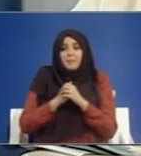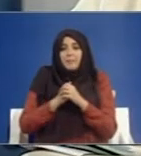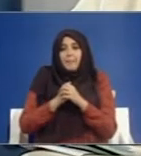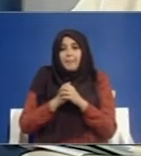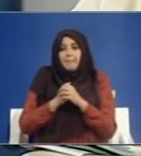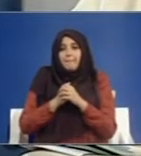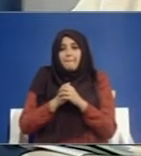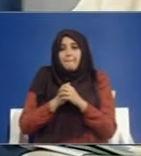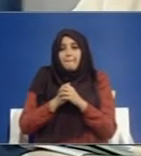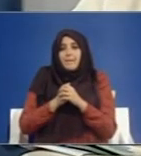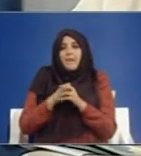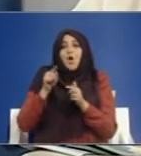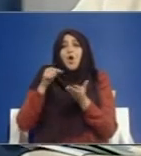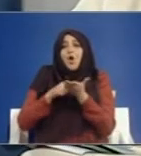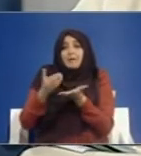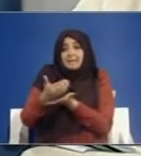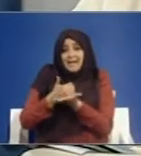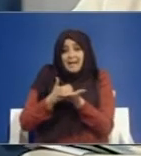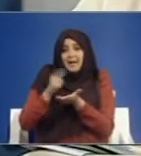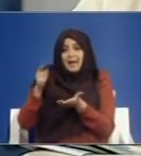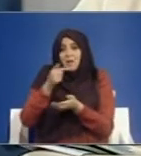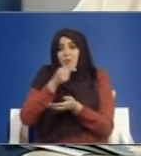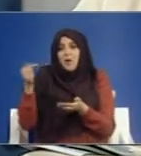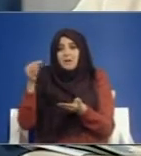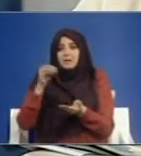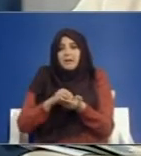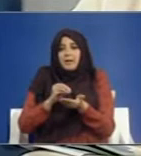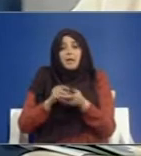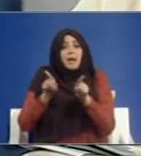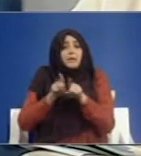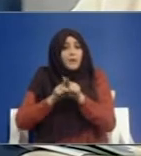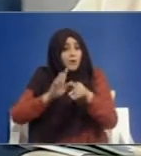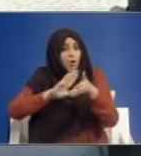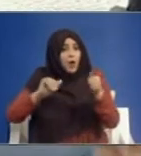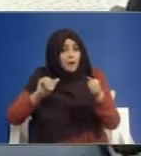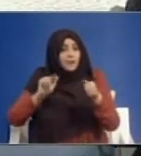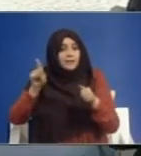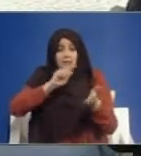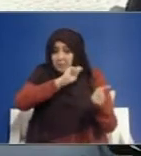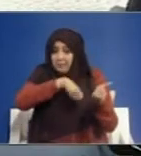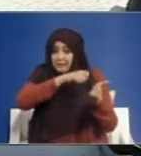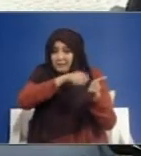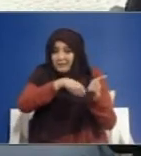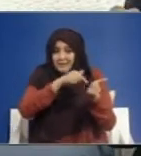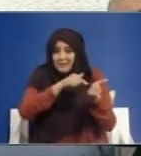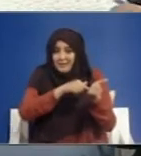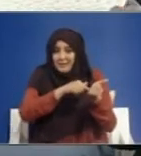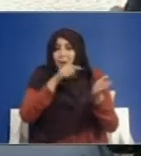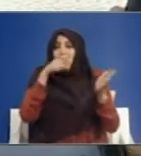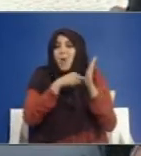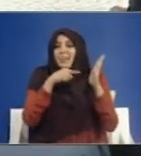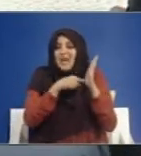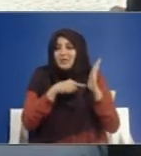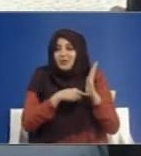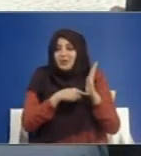هذاك اليوم هذاك تتصدق به. عندها زميلتها أيضا تضطر تخرج تقول لها وقعي لي، وهي نفس